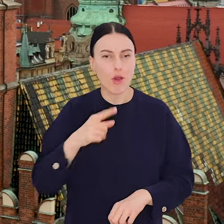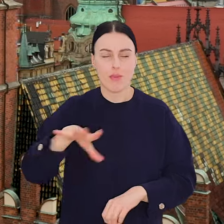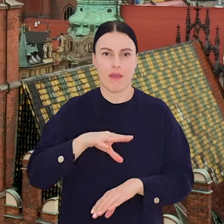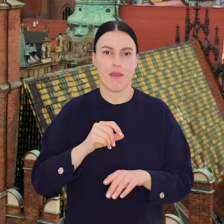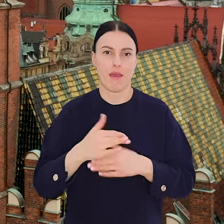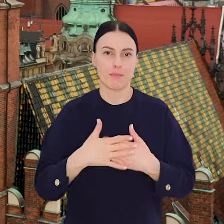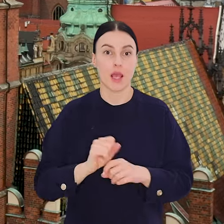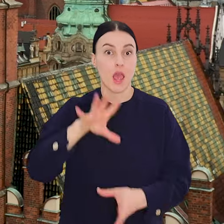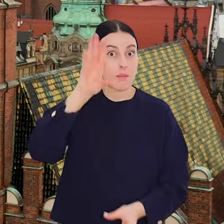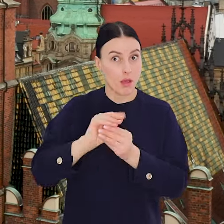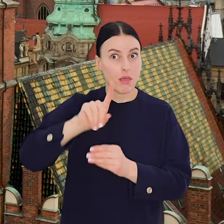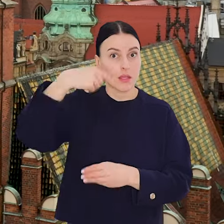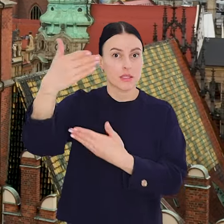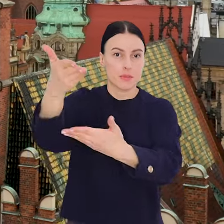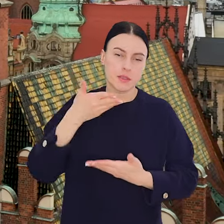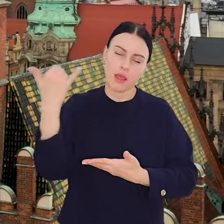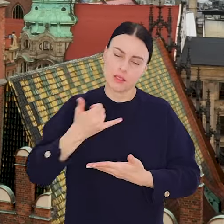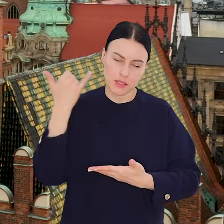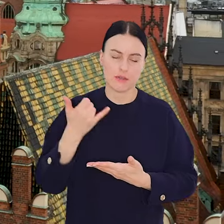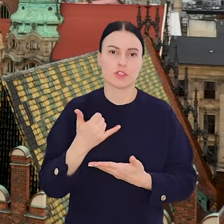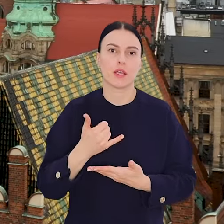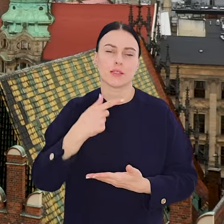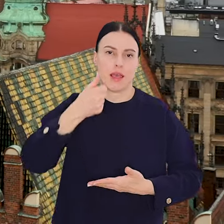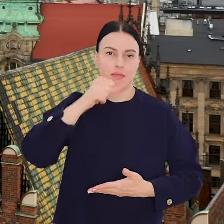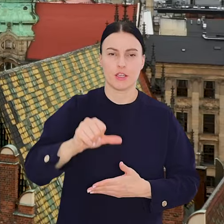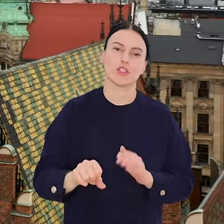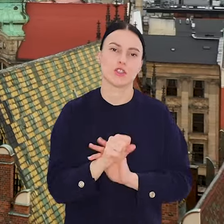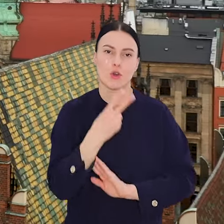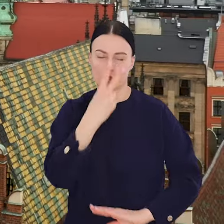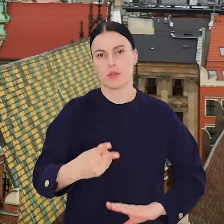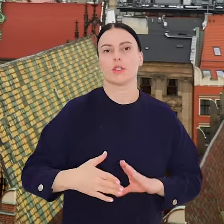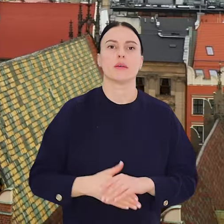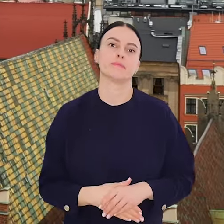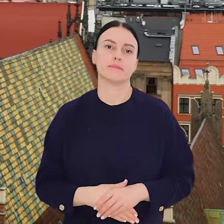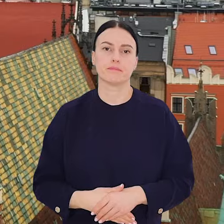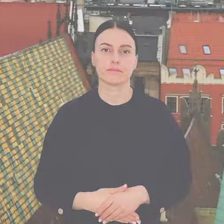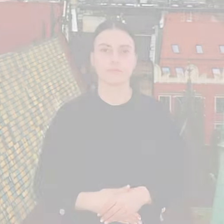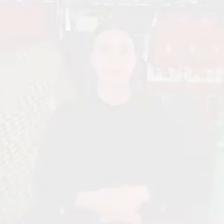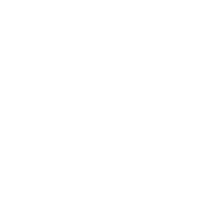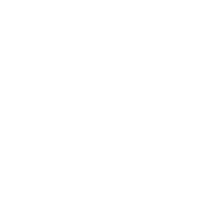kółkach, a po kolejne podsumowanie zapraszamy tradycyjnie za tydzień. Do zobaczenia.